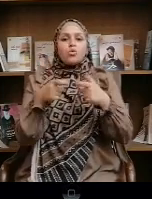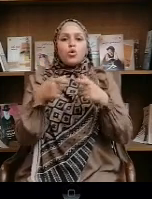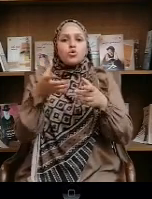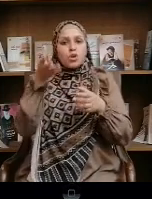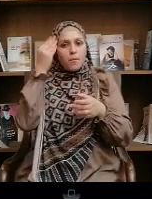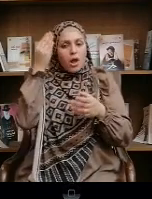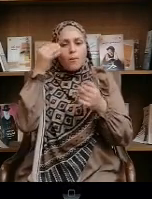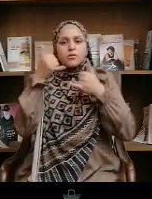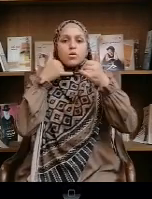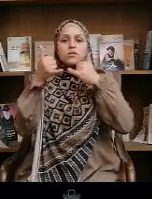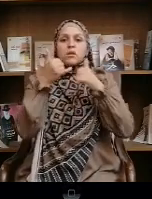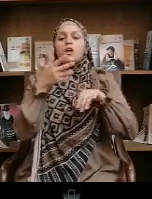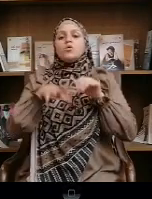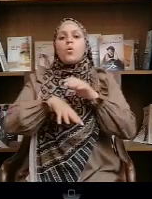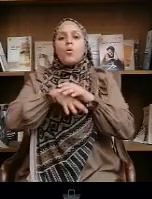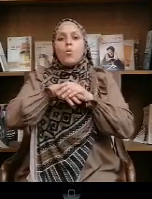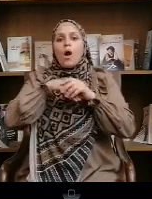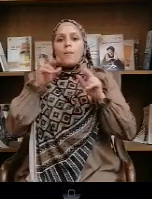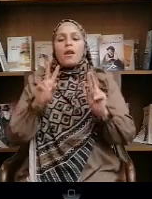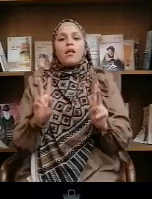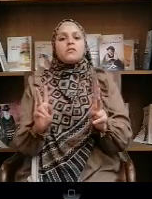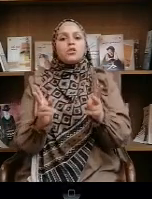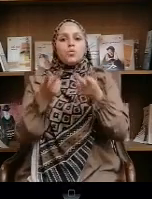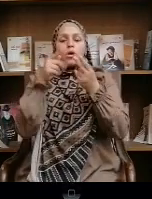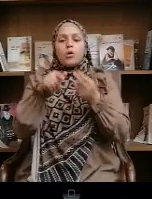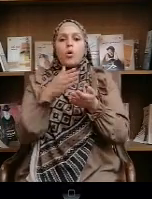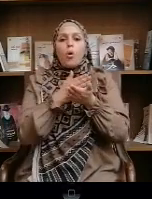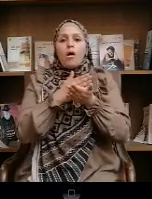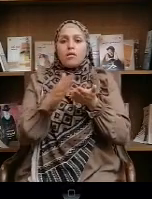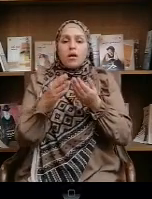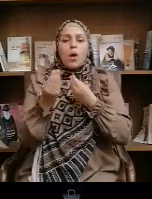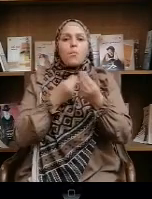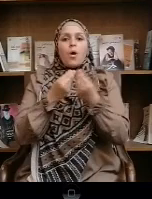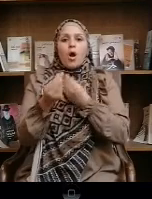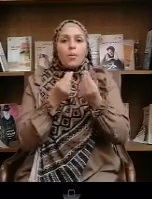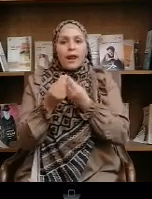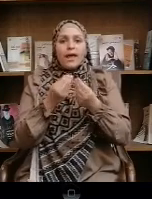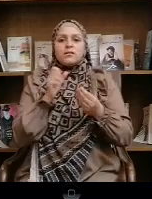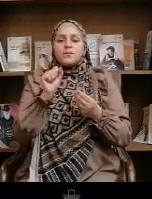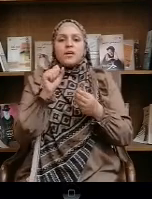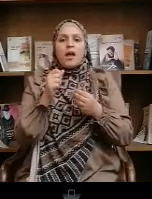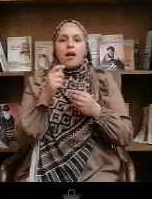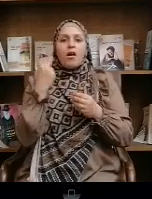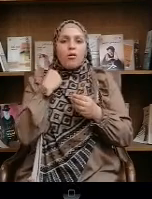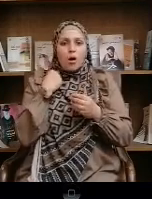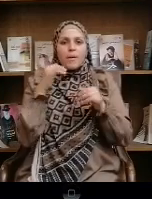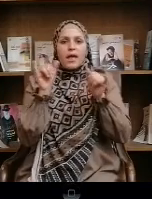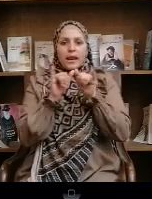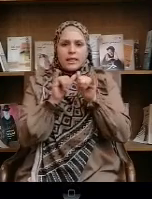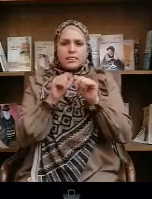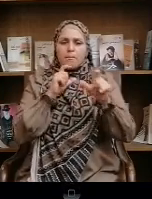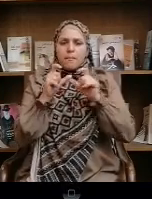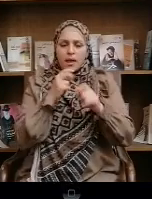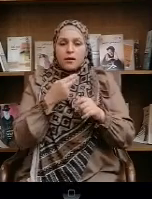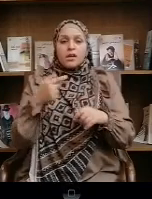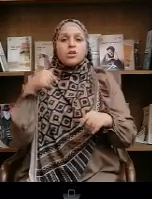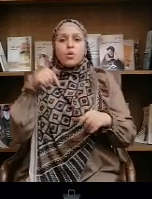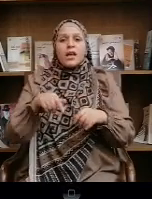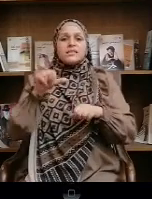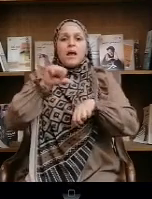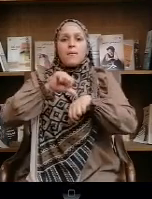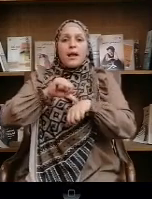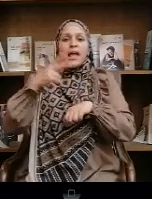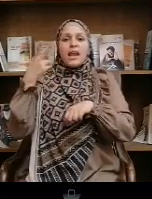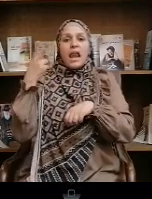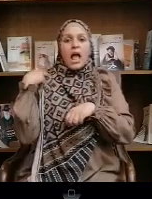والاتصالات وايضا انعاش لقطاعات كبيره جدا زي قطاع المعاملات الماليه الرقميه بنلاقي الحقيقه مجال الامن